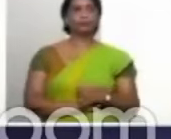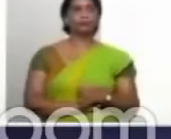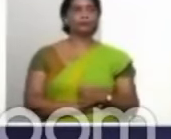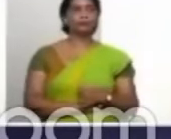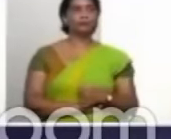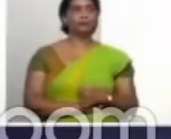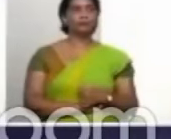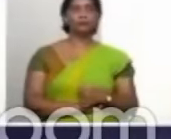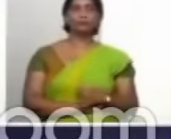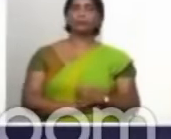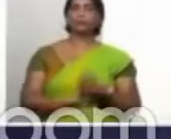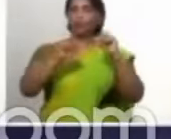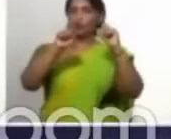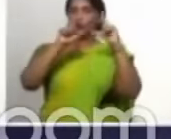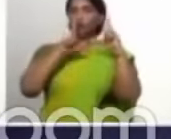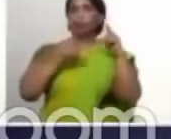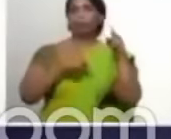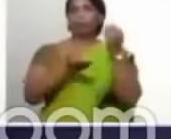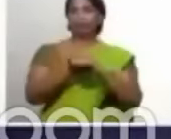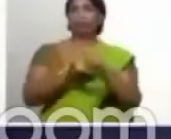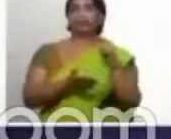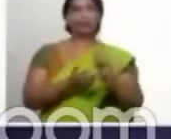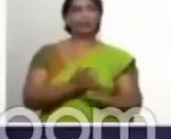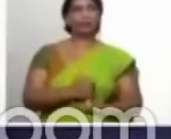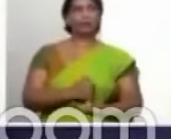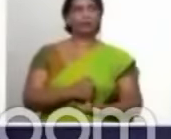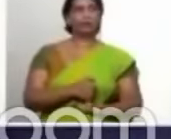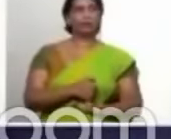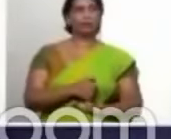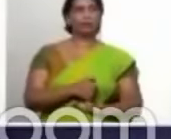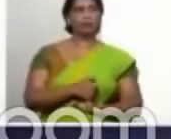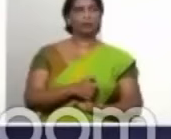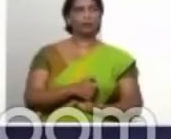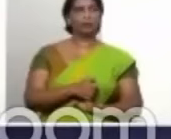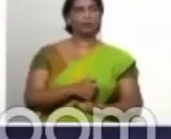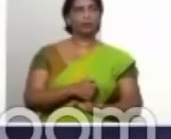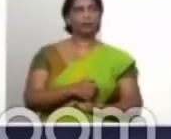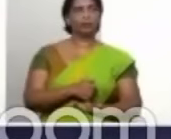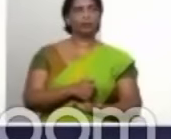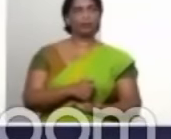අපි සූම් තවම මං හිතන මාධ්‍ය විදිහ 4 දෙනයි අපිට ඉන්නේ ඊට පස්සේ.